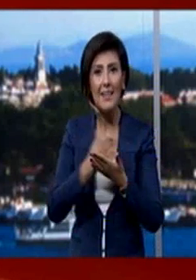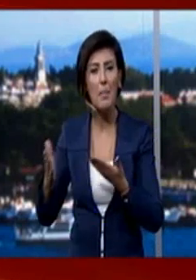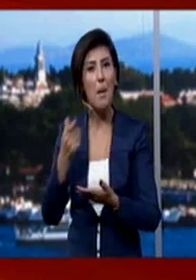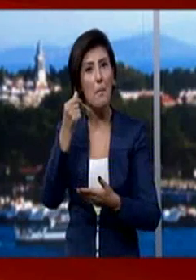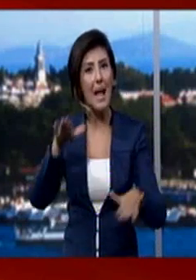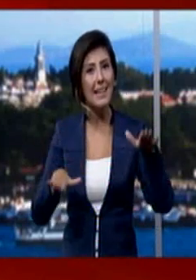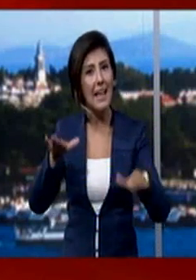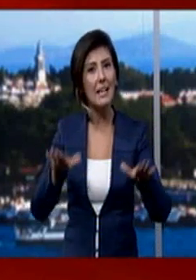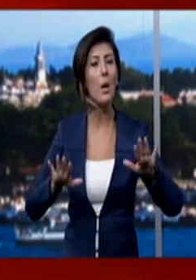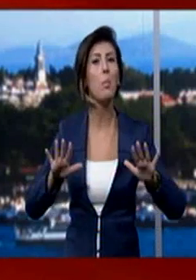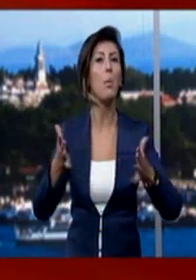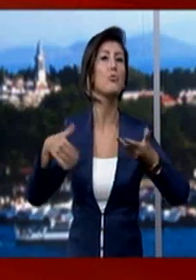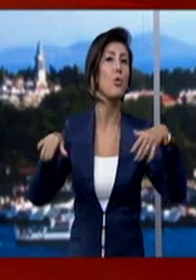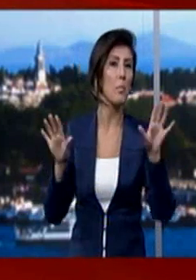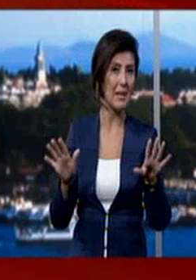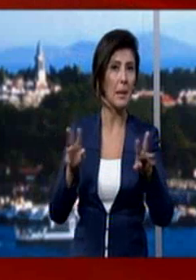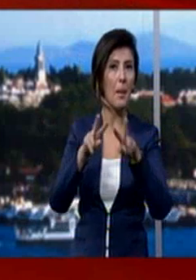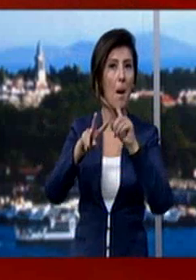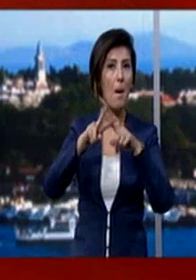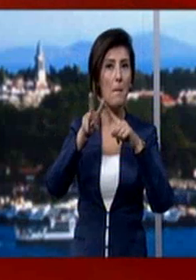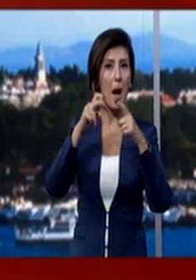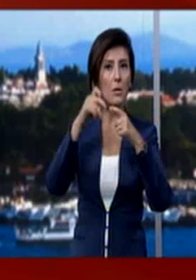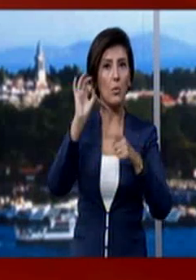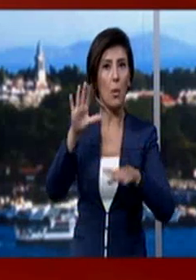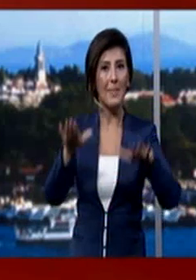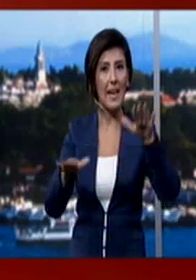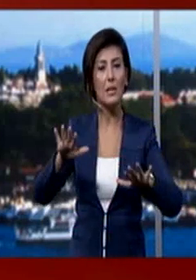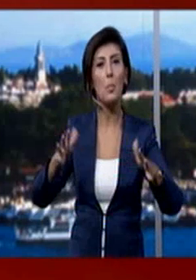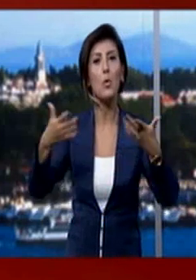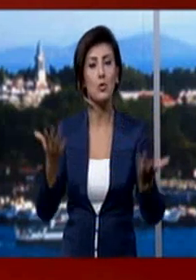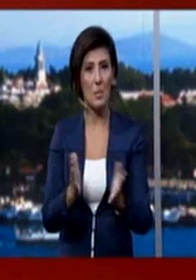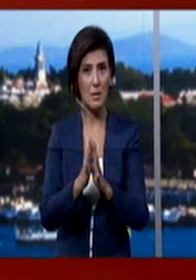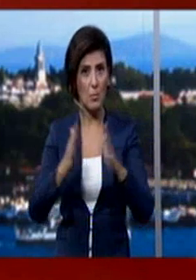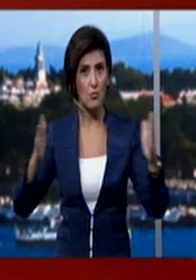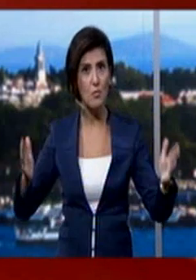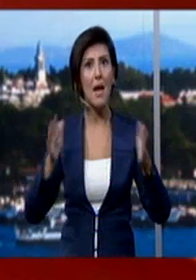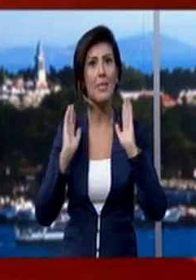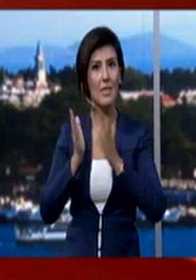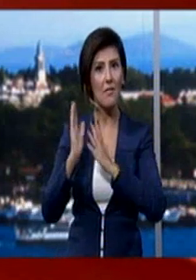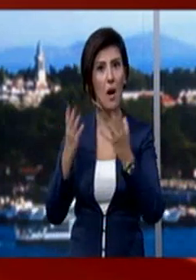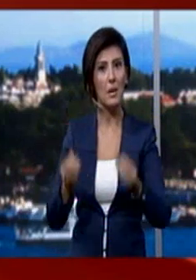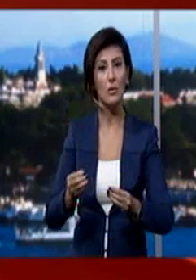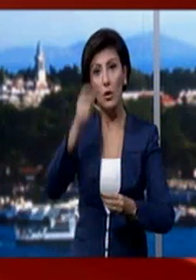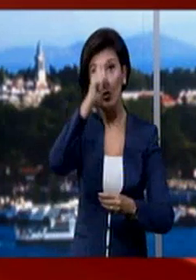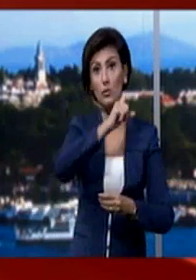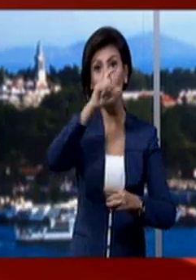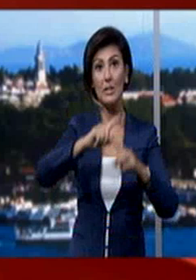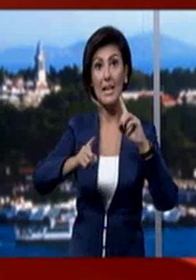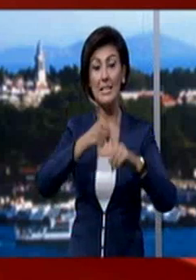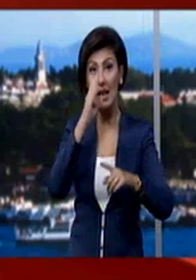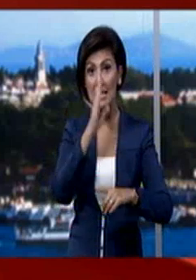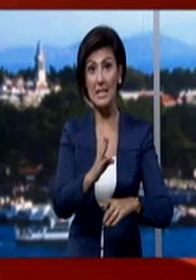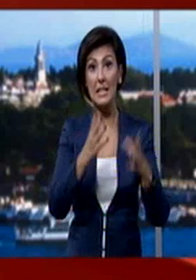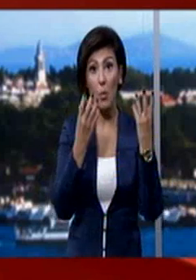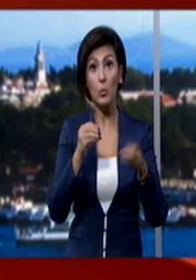mali dengelerimiz bozulmadı, makro dengelerimiz bozulmadı, büyümemiz devam ediyor. Türkiye'de siyasi istikrarı yakaladığı